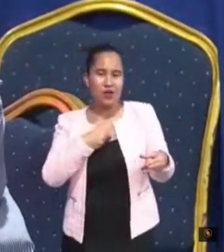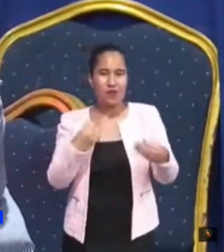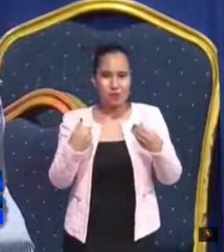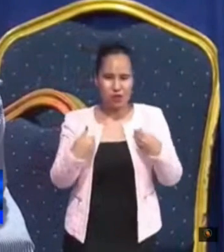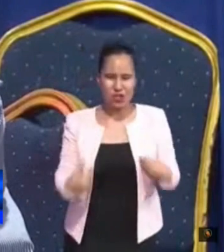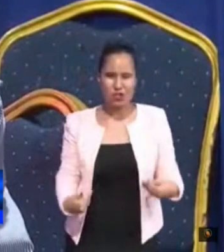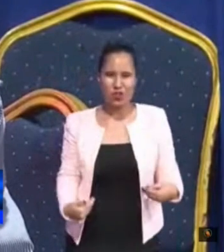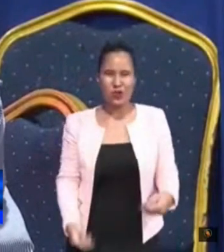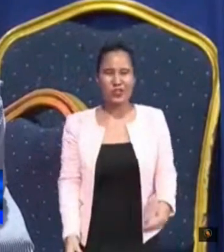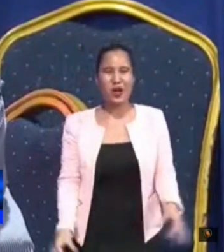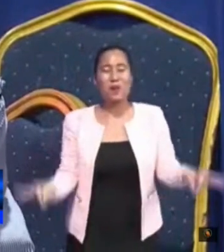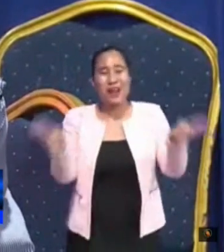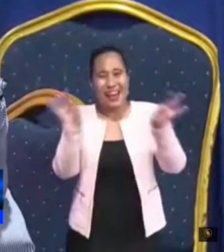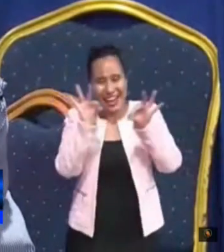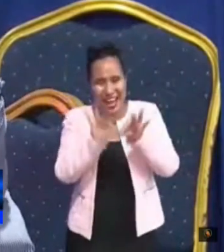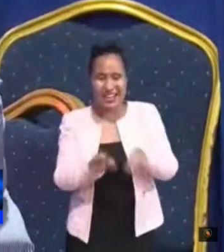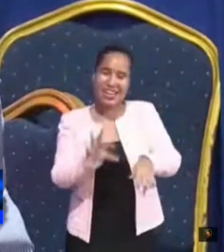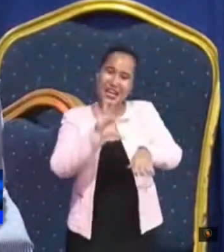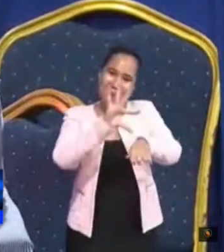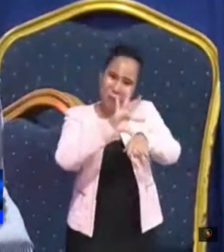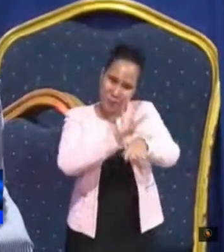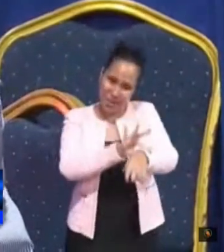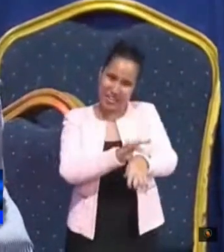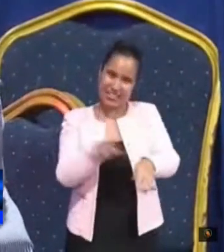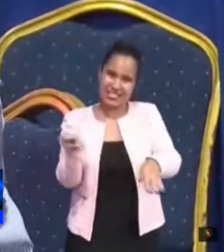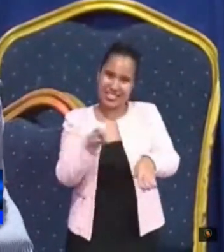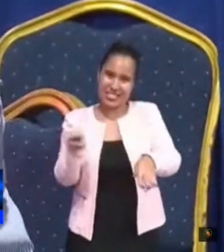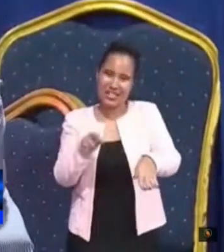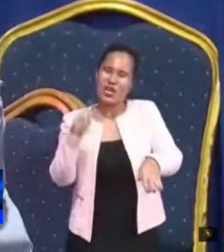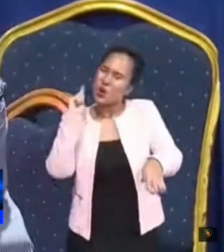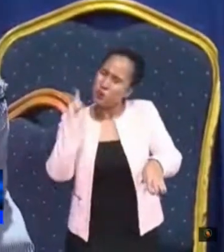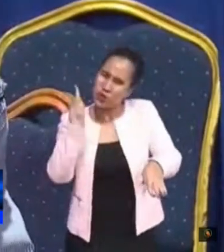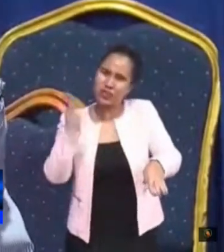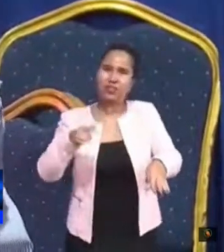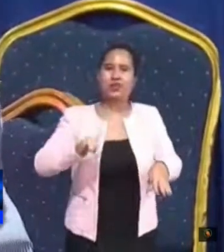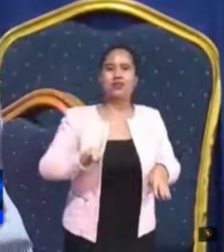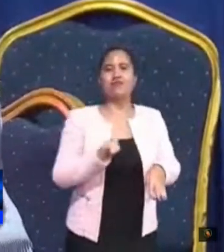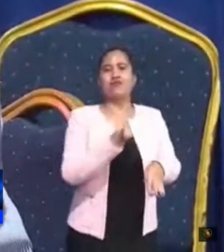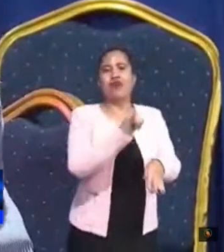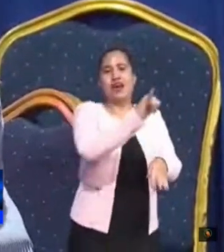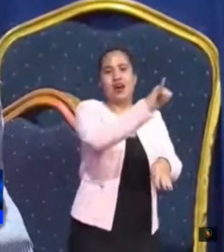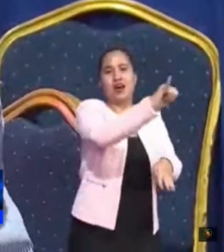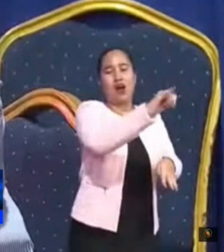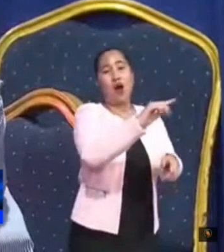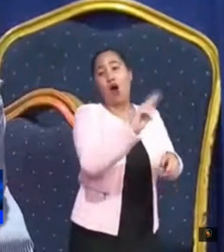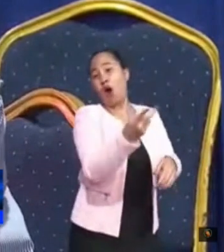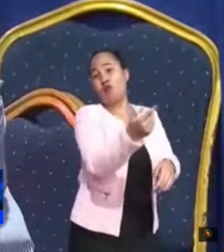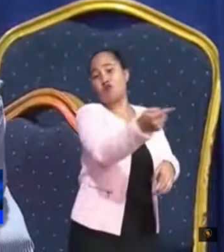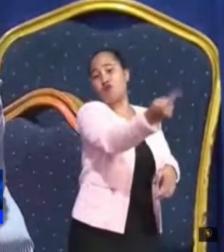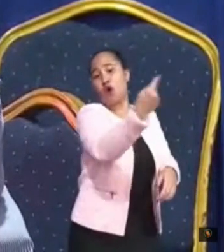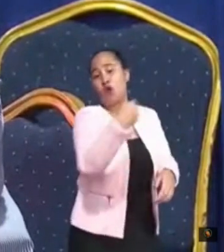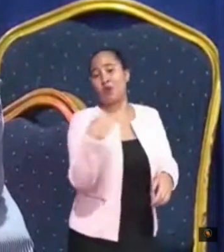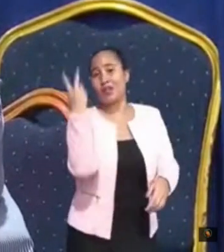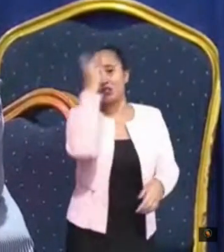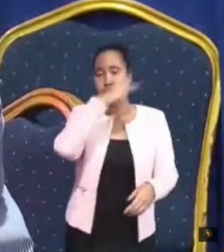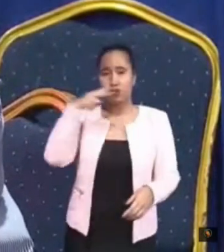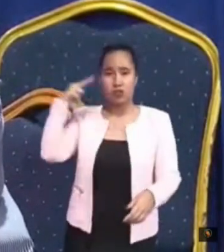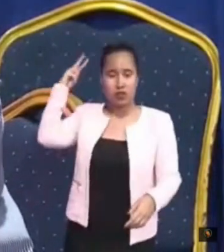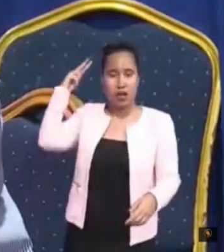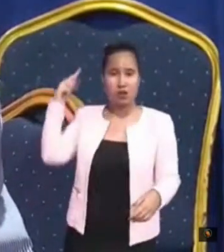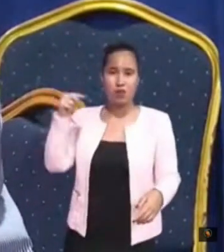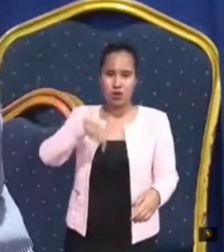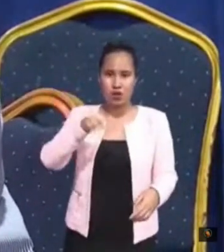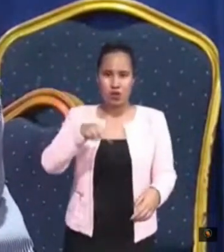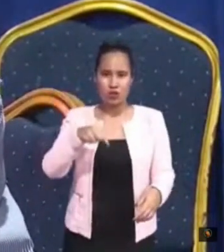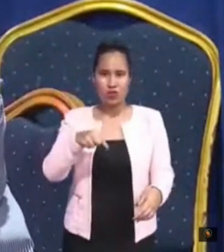dan wel dringende redenen dan wel naar het buitenland moeten gaan of moeten komen naar Suriname. Ze zijn dus nu bezig